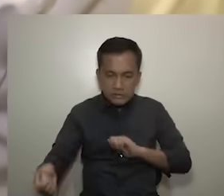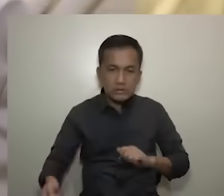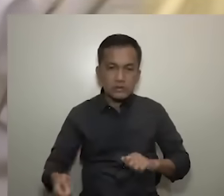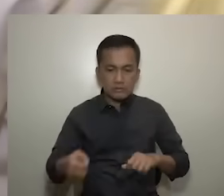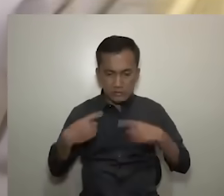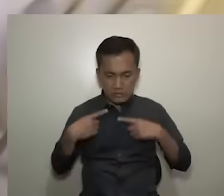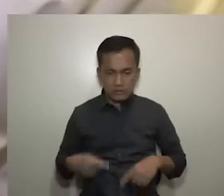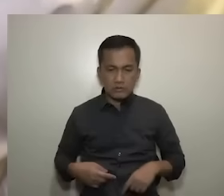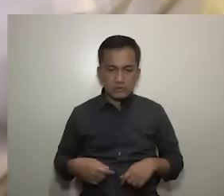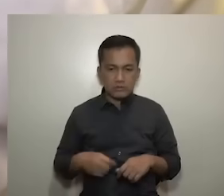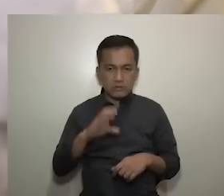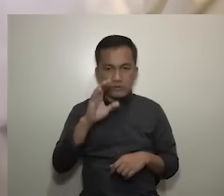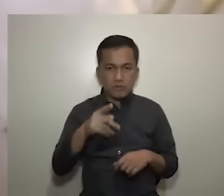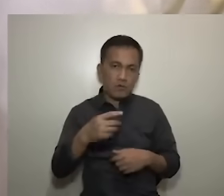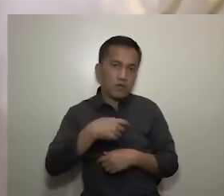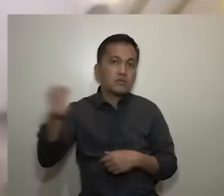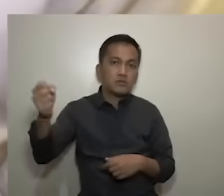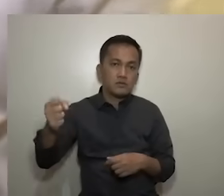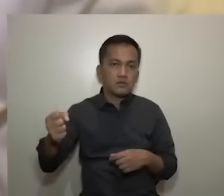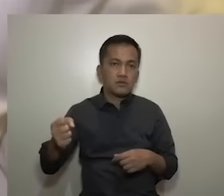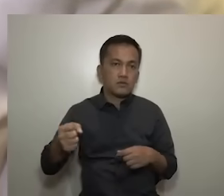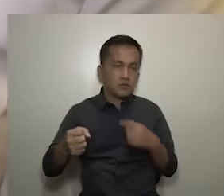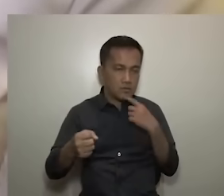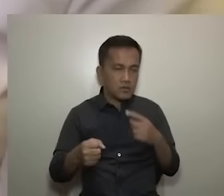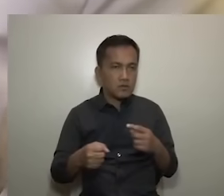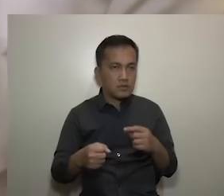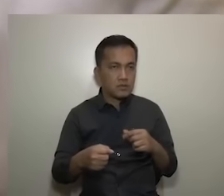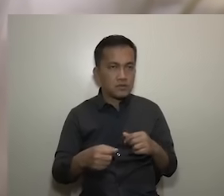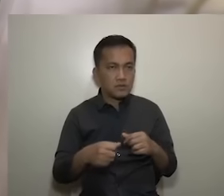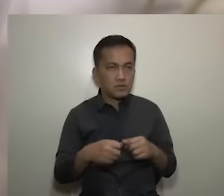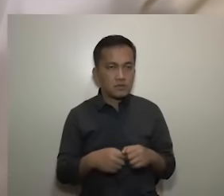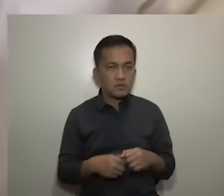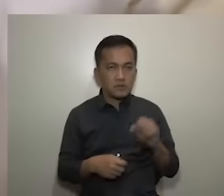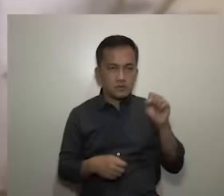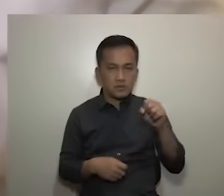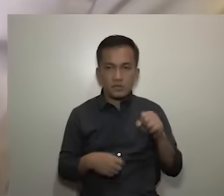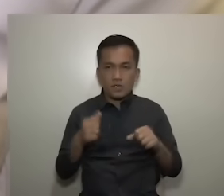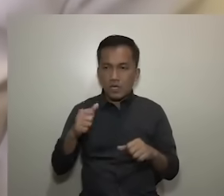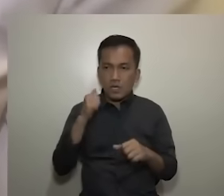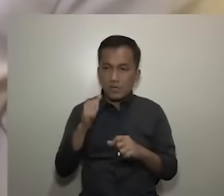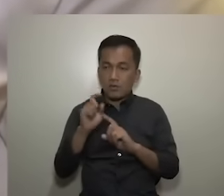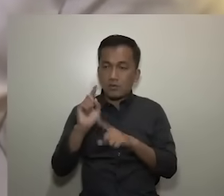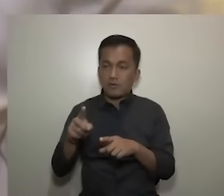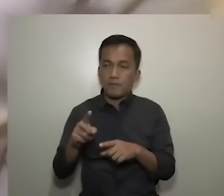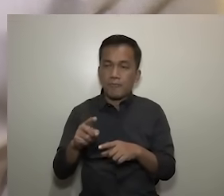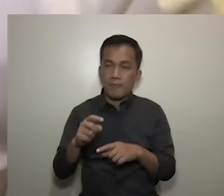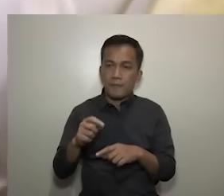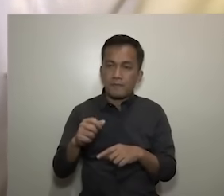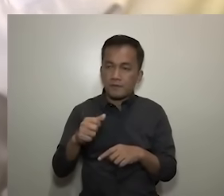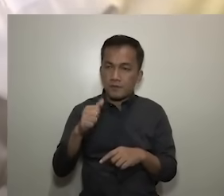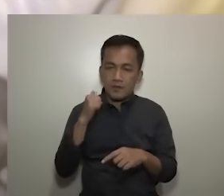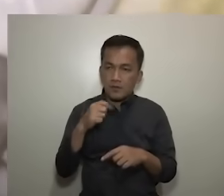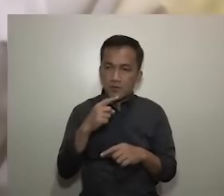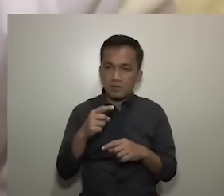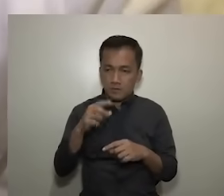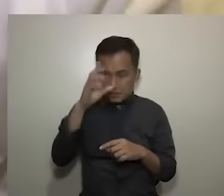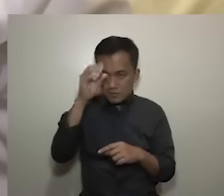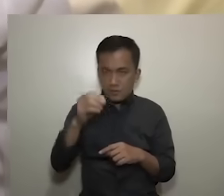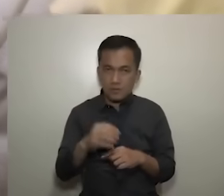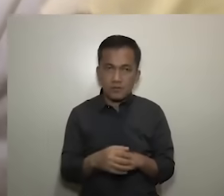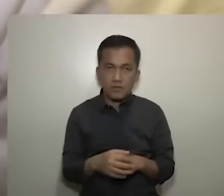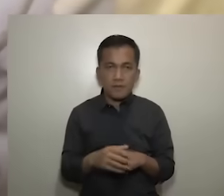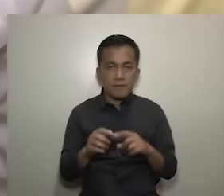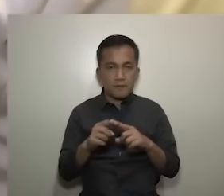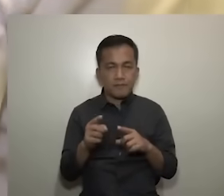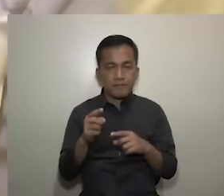ko. Kinuha niya yung cellphone ko para hindi po. Pinunit totoo yung namin ko naman kasi ayoko siya papasukin. Ayoko nang maano siya sa lalaki, sir.